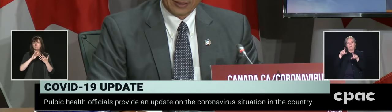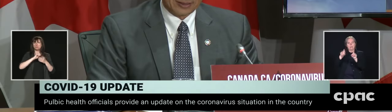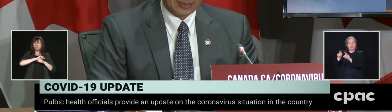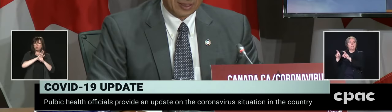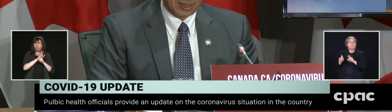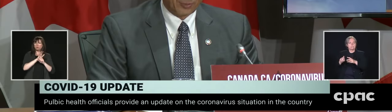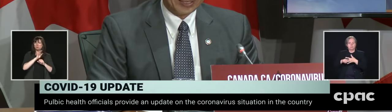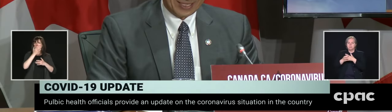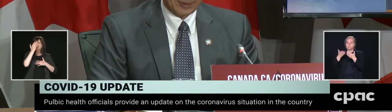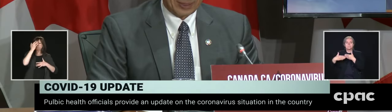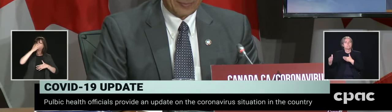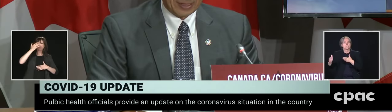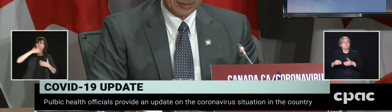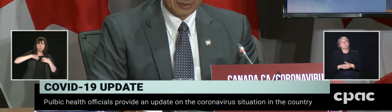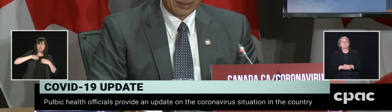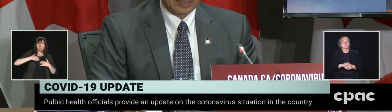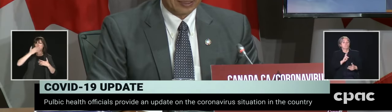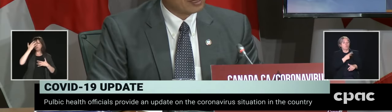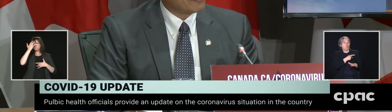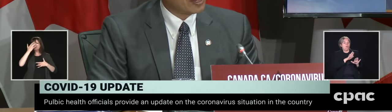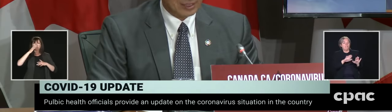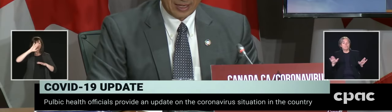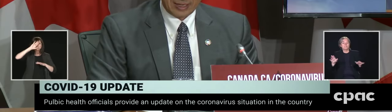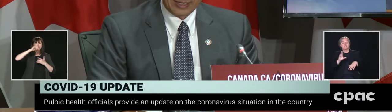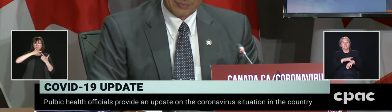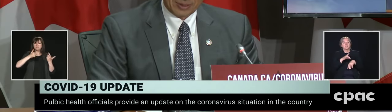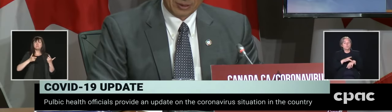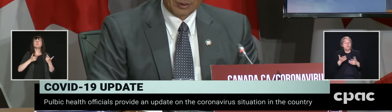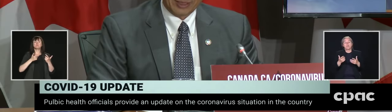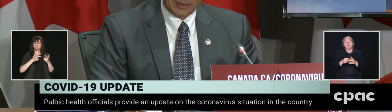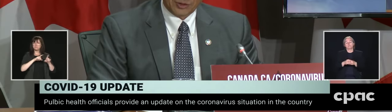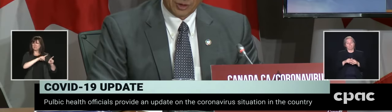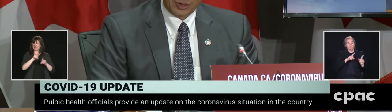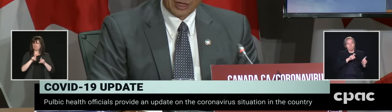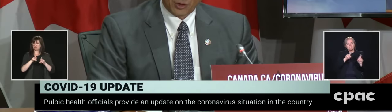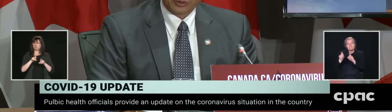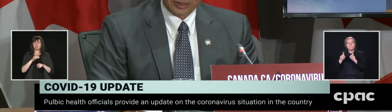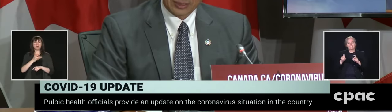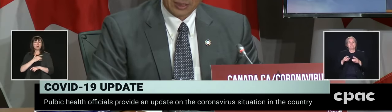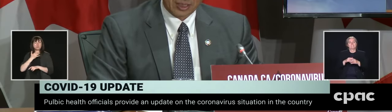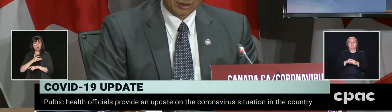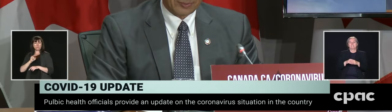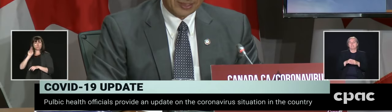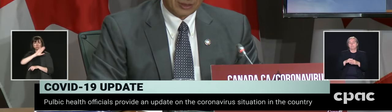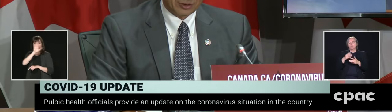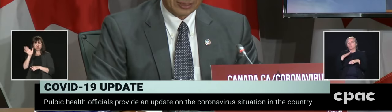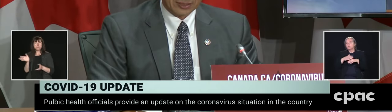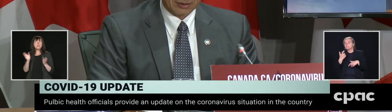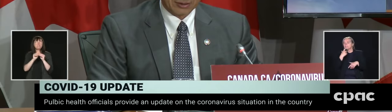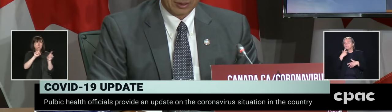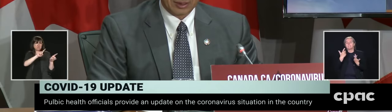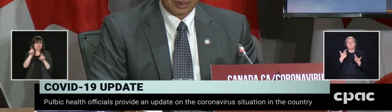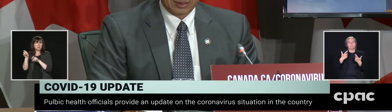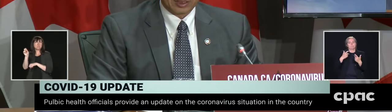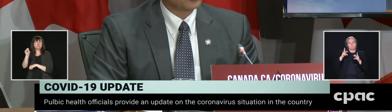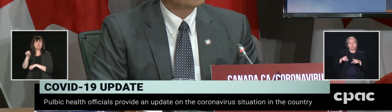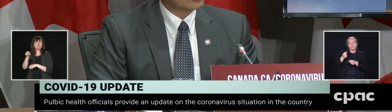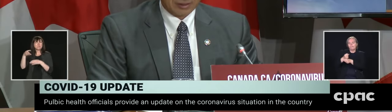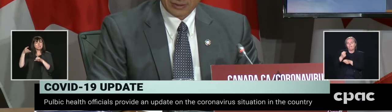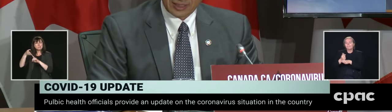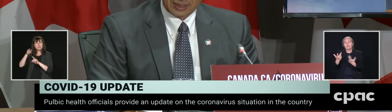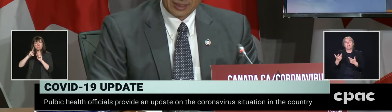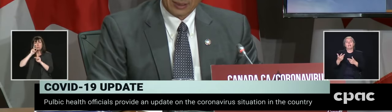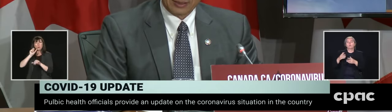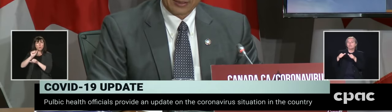capacité de tests pour cibler les personnes qui travaillent et habitent dans les milieux à hauts risques, comme celles dans les centres de